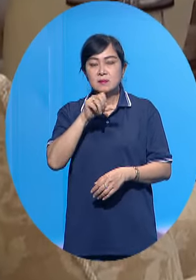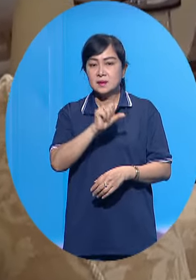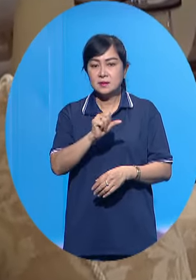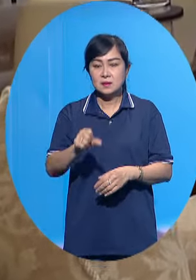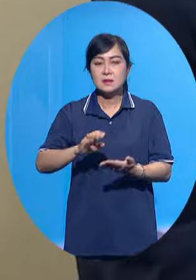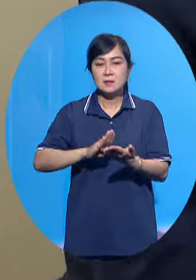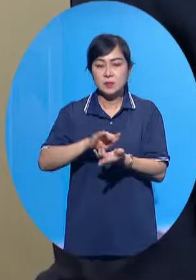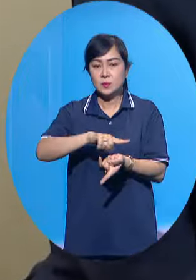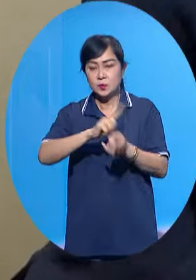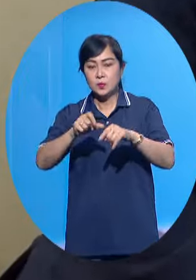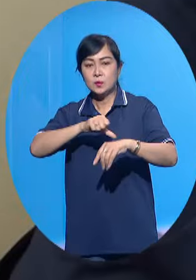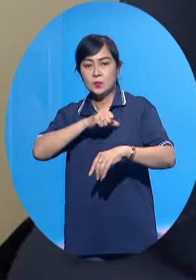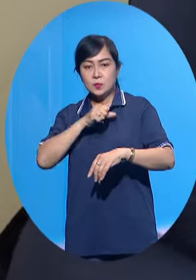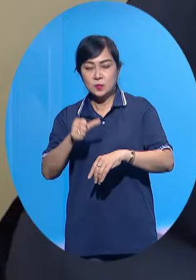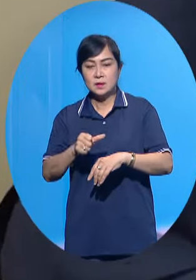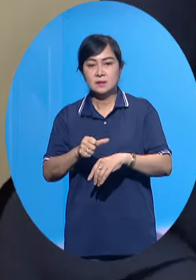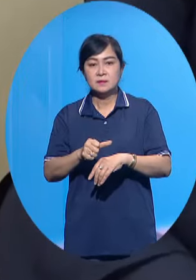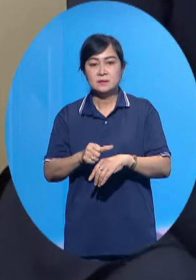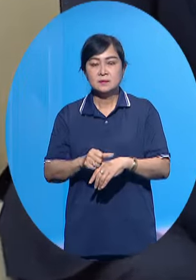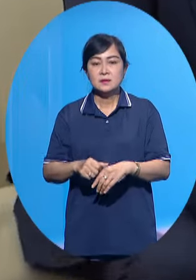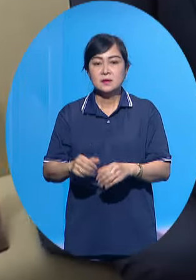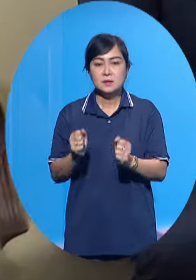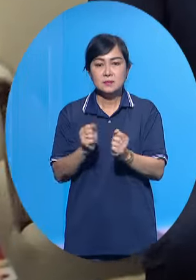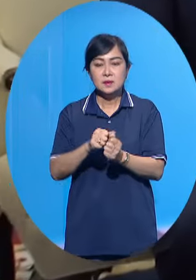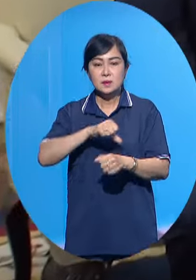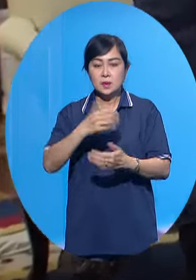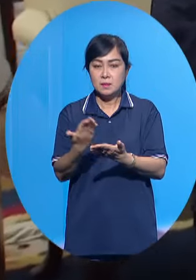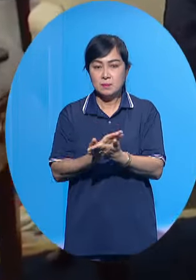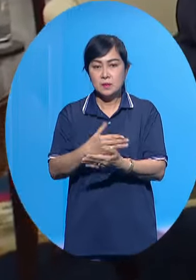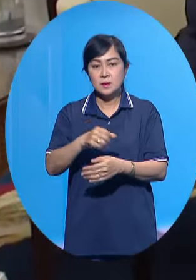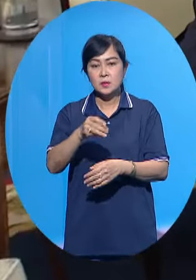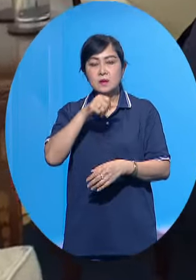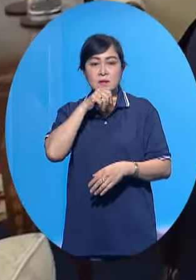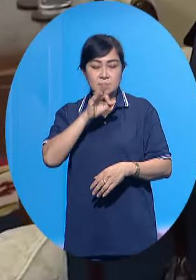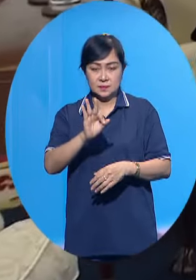sàng đảm bảo chuyển giao quyền lực suun sẻ và liền mạch đối với chính quyền mới của tổng thống đắc cử trump